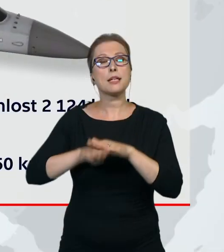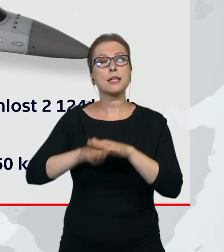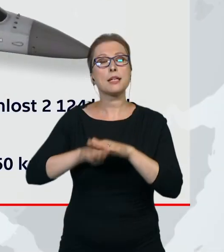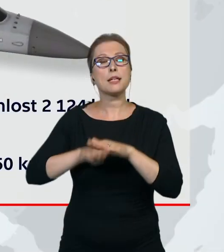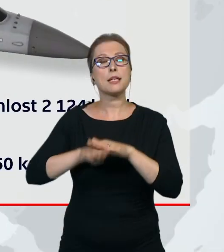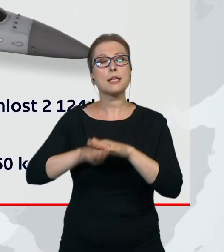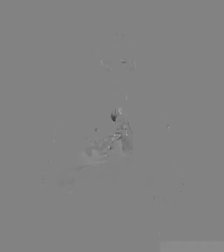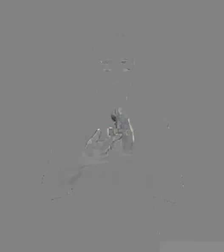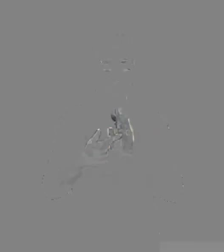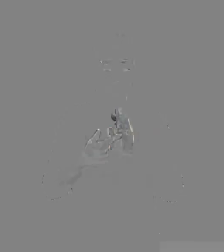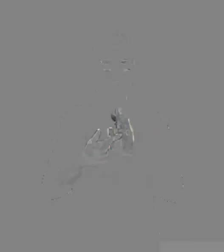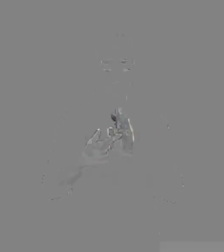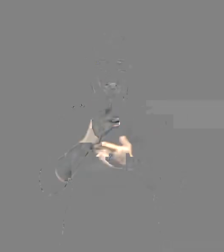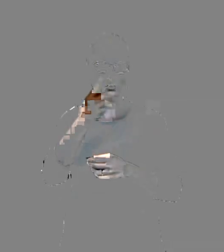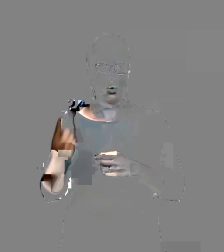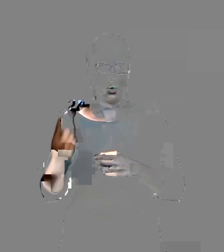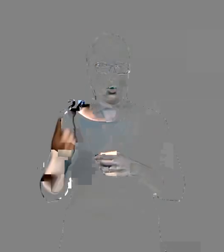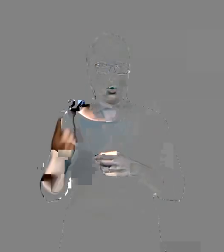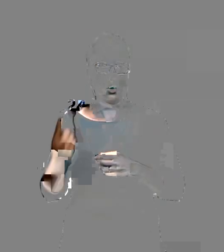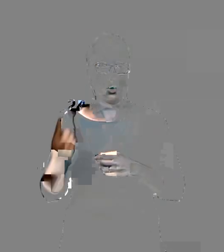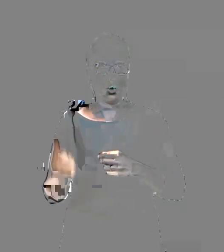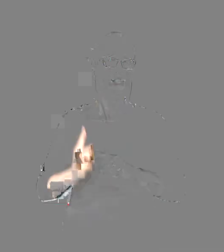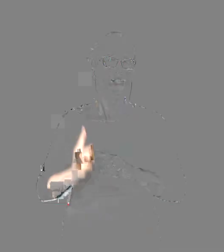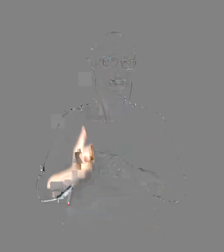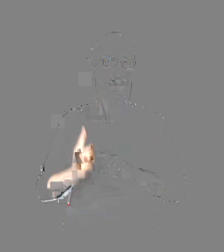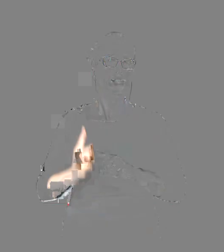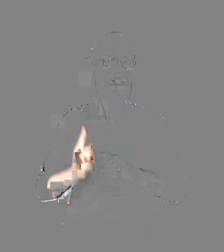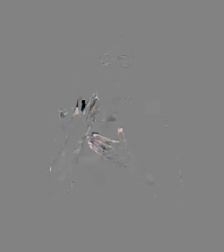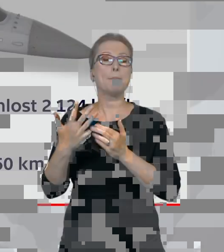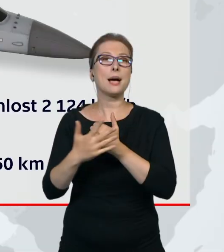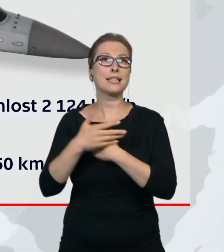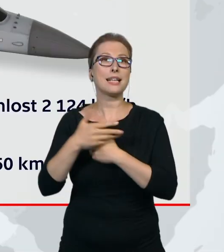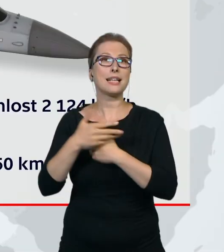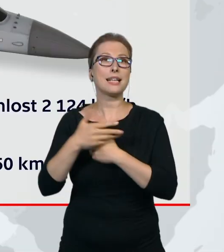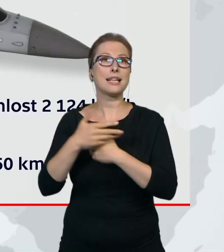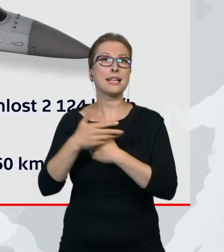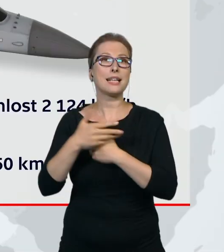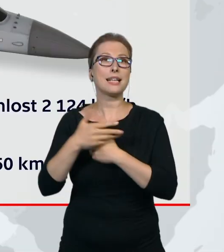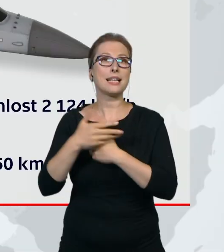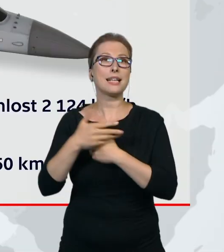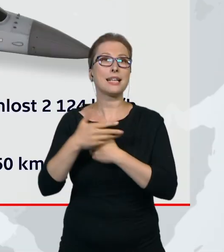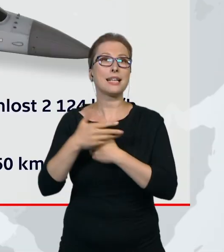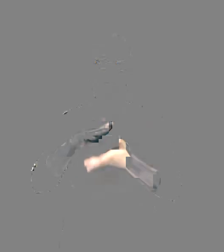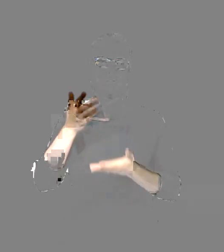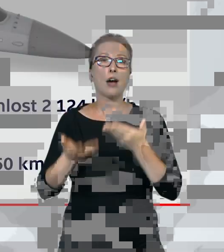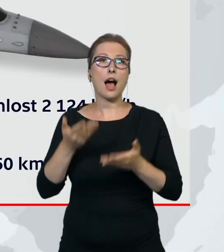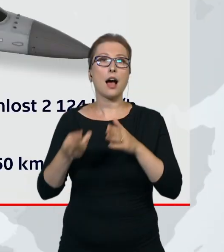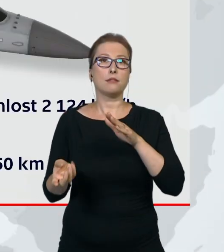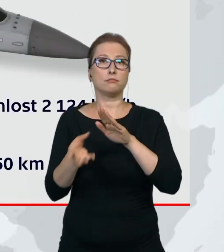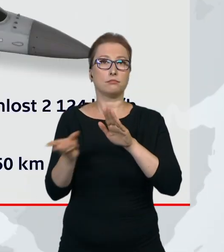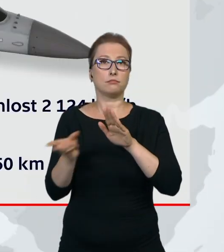výzbroje op 100 kilometrů do naváze munice